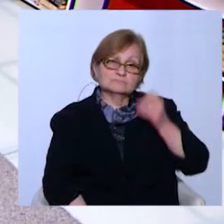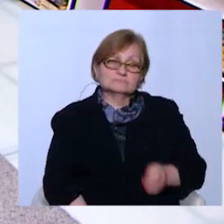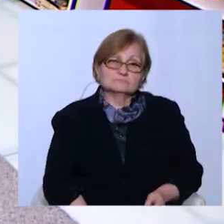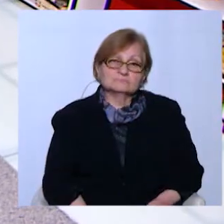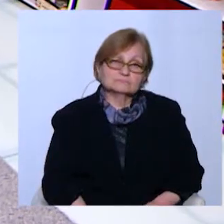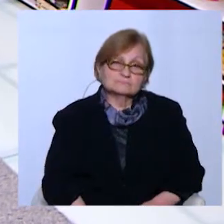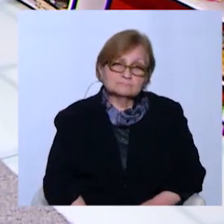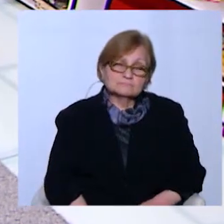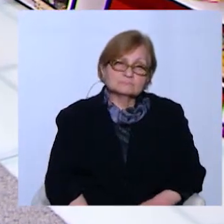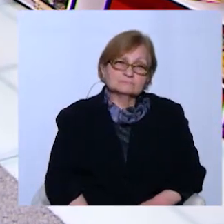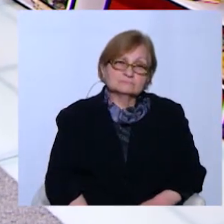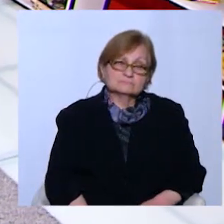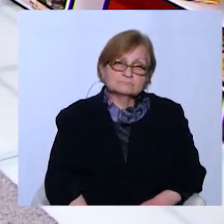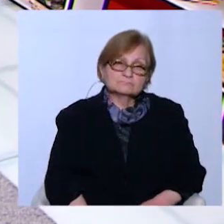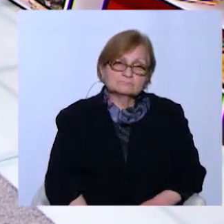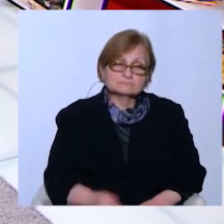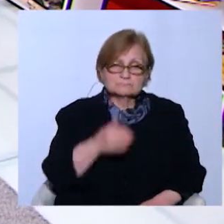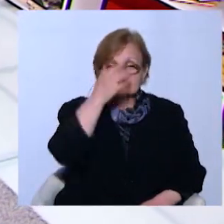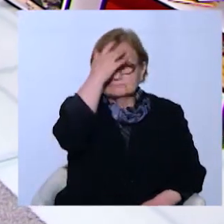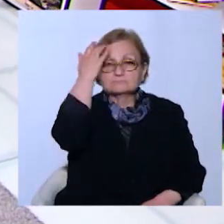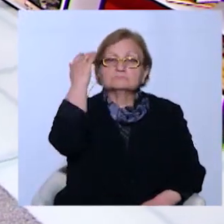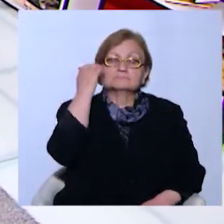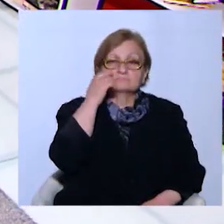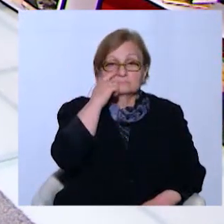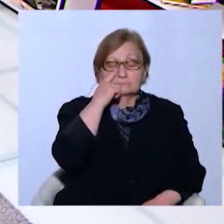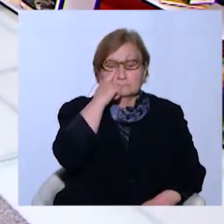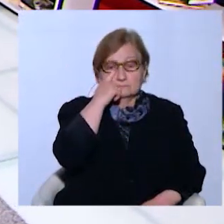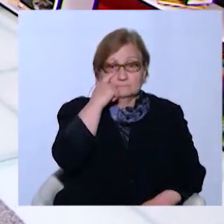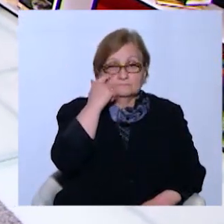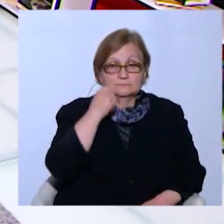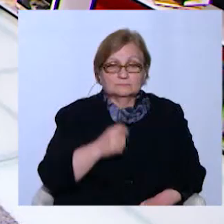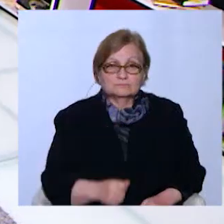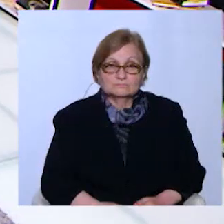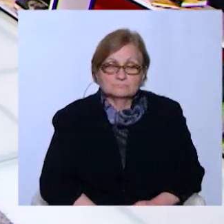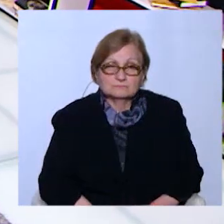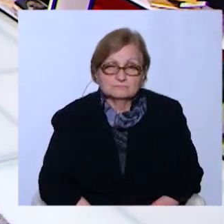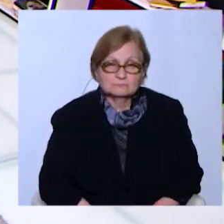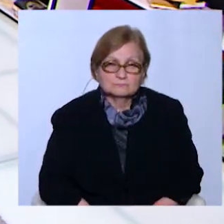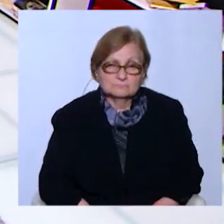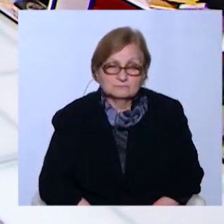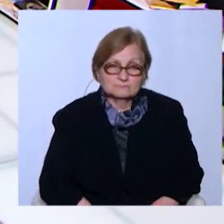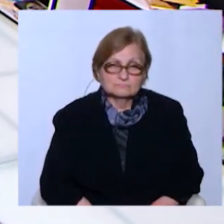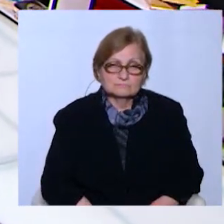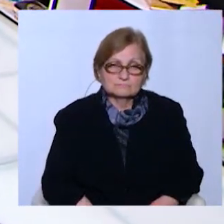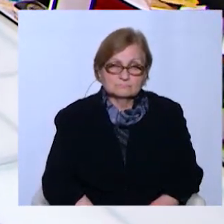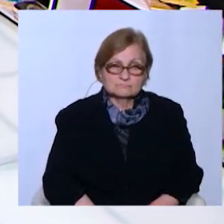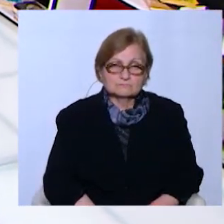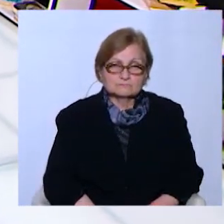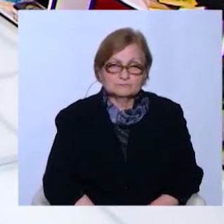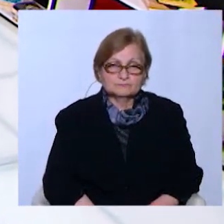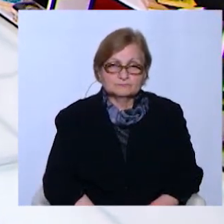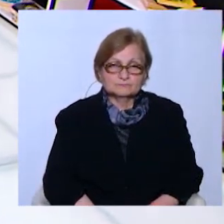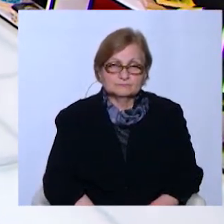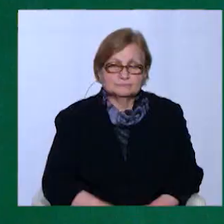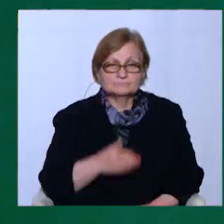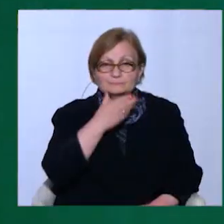მგონი იმუშავეთ, გთხოვთ ჩემთან ერთად რეულებში. აი A, აი ესეთი ცოტა შეიძლება არ გამომივიდა უბრალოდ ისეთი